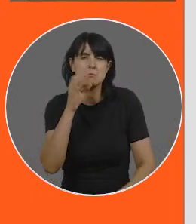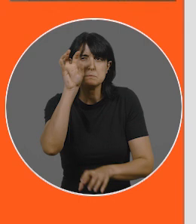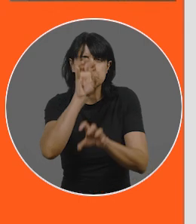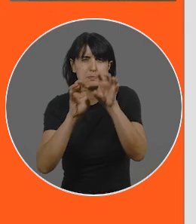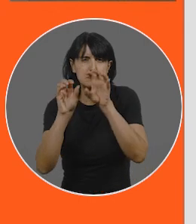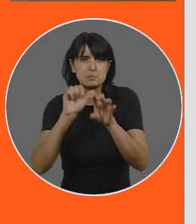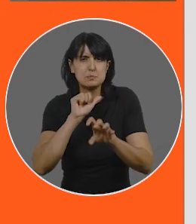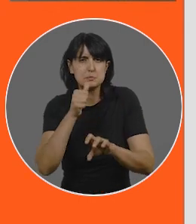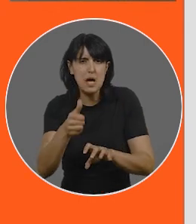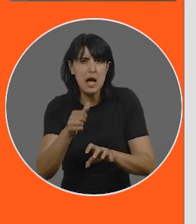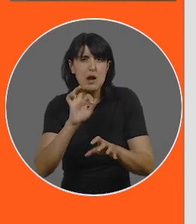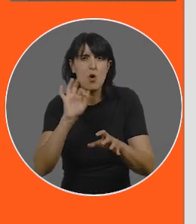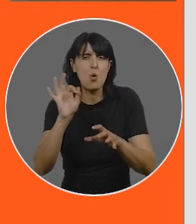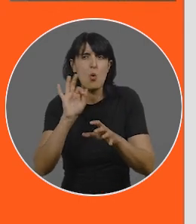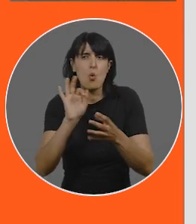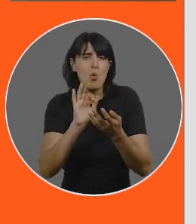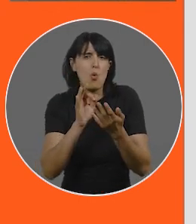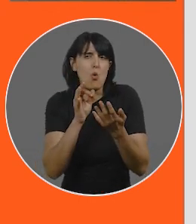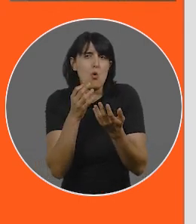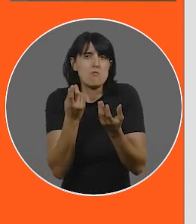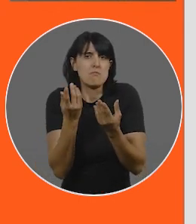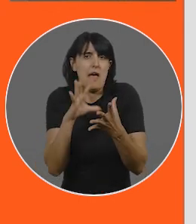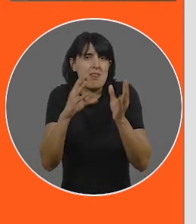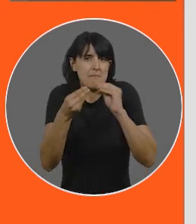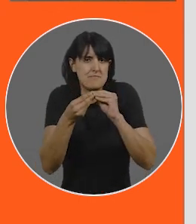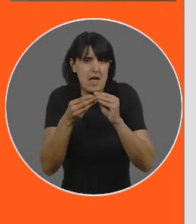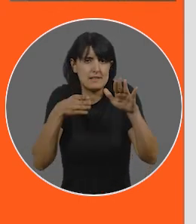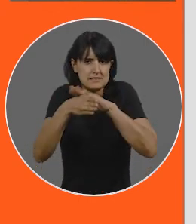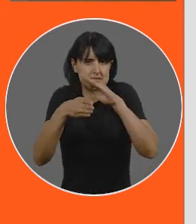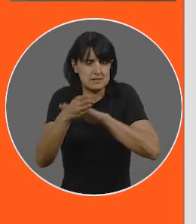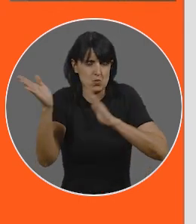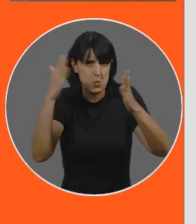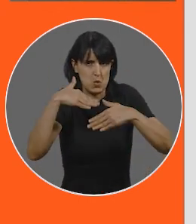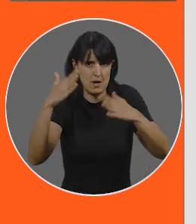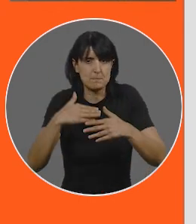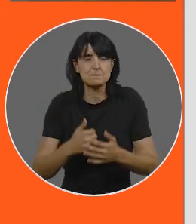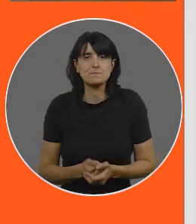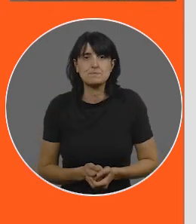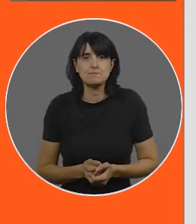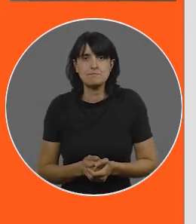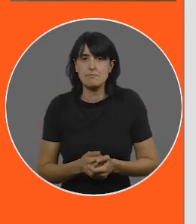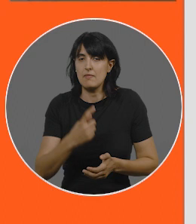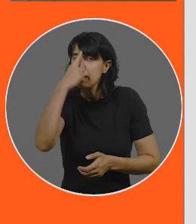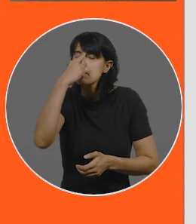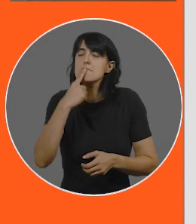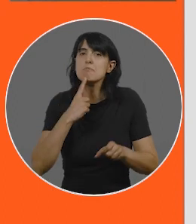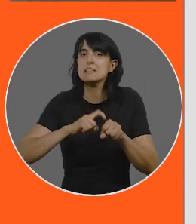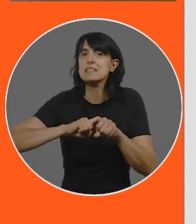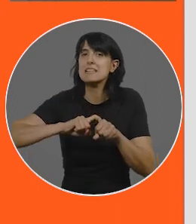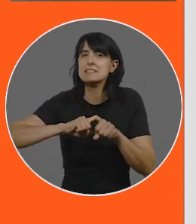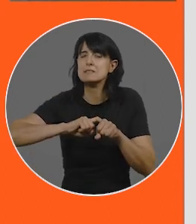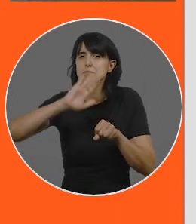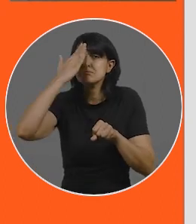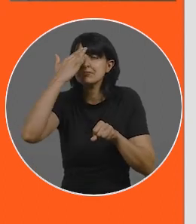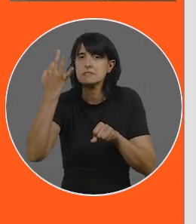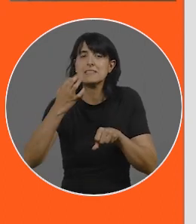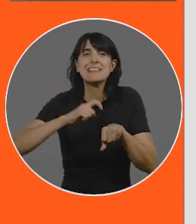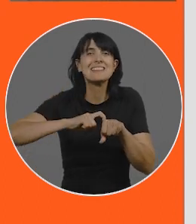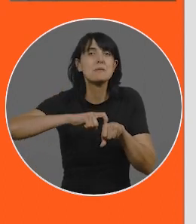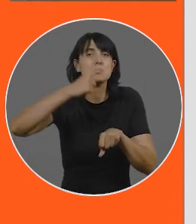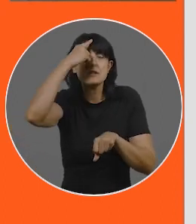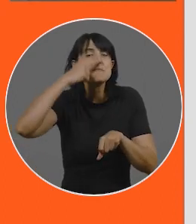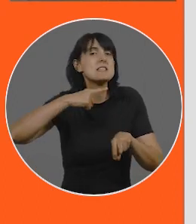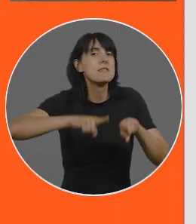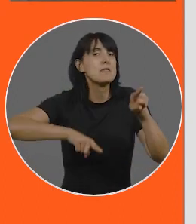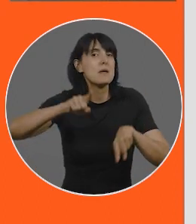doncs, no està ben col·locada o no té alternativa textual o el que sigui. Hi ha una característica principal de les imatges i és que depèn del